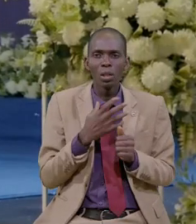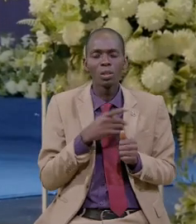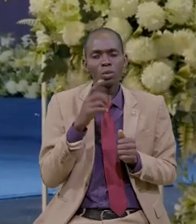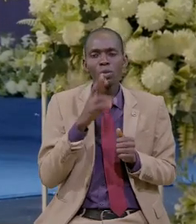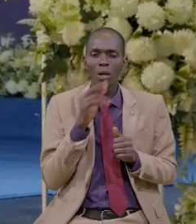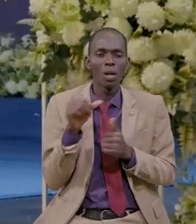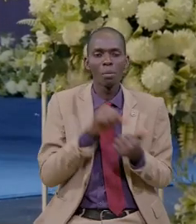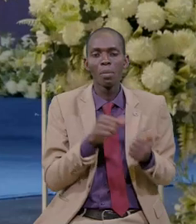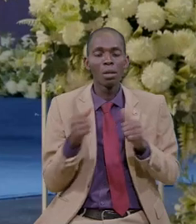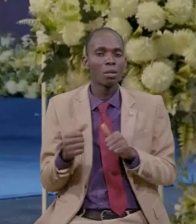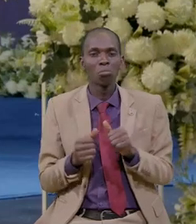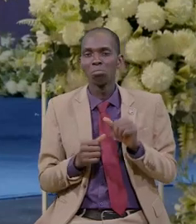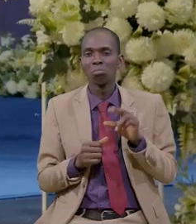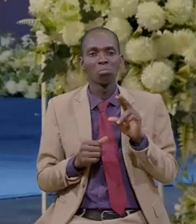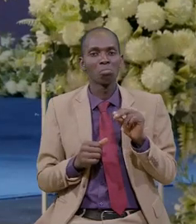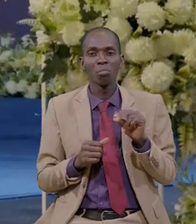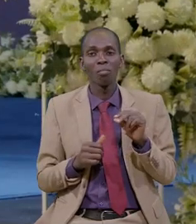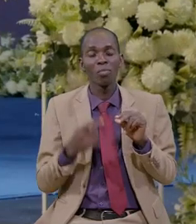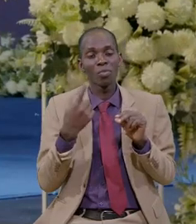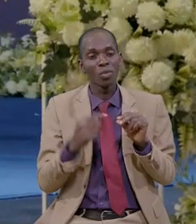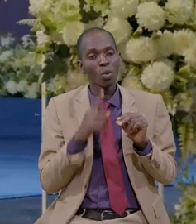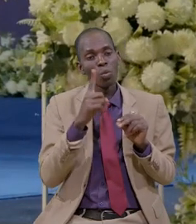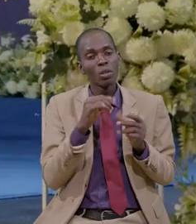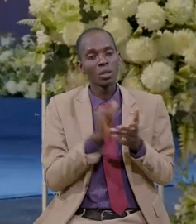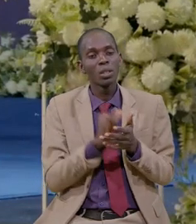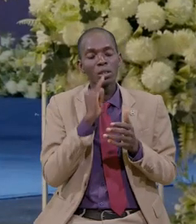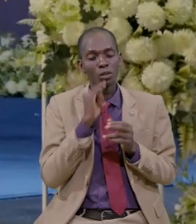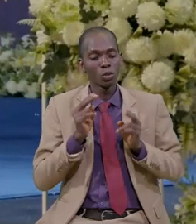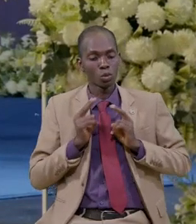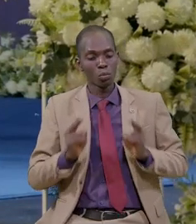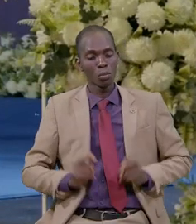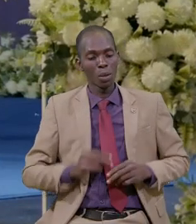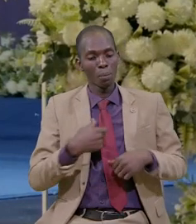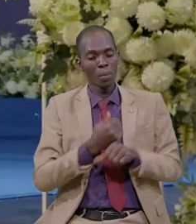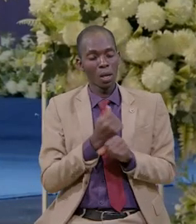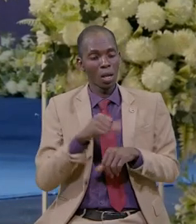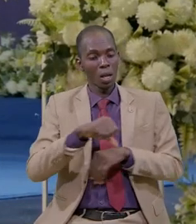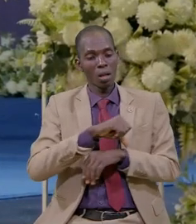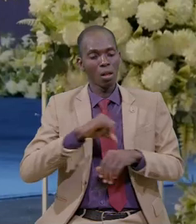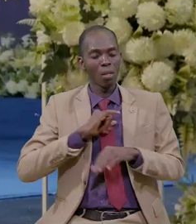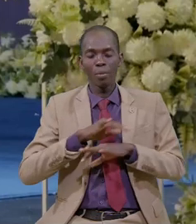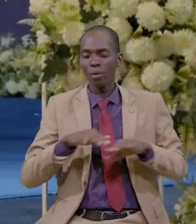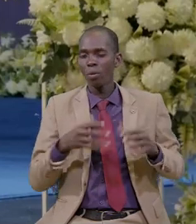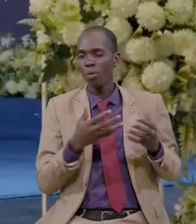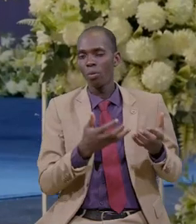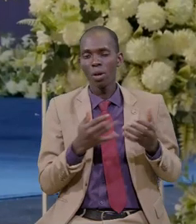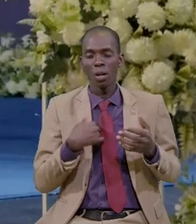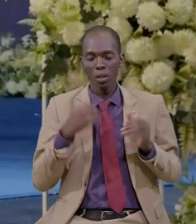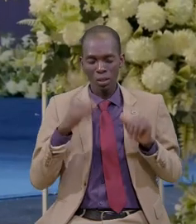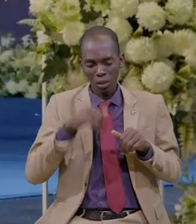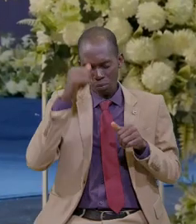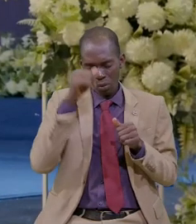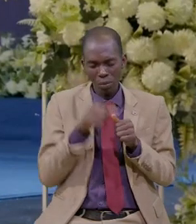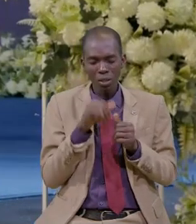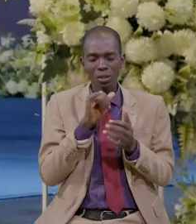Et tu es baptisé. J'ai dit non. Ce qui est fabriqué par l'homme, là, l'onction, là, je ne veux pas ça. Et je me rappelle le